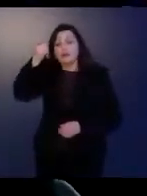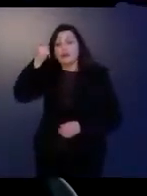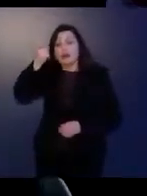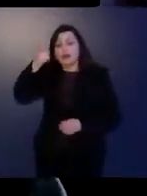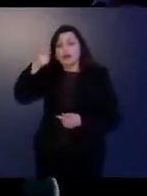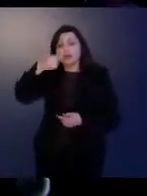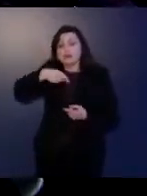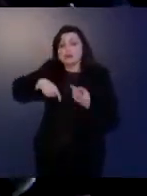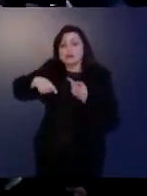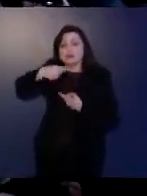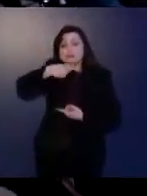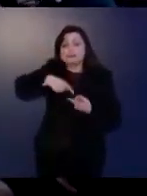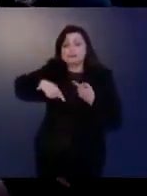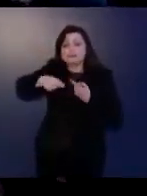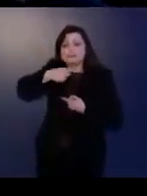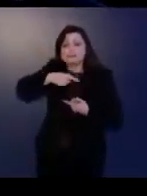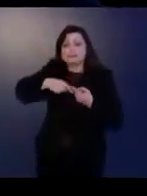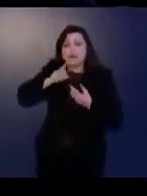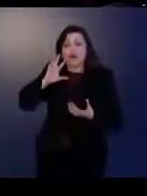αλληλοτροφοδοτούνται.